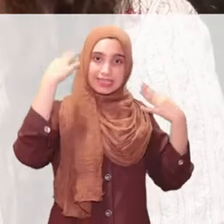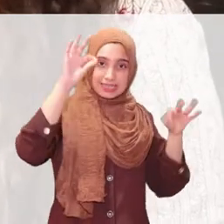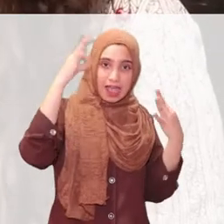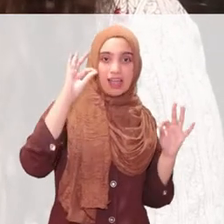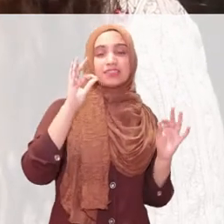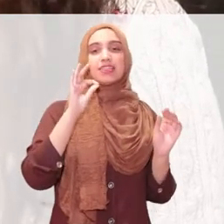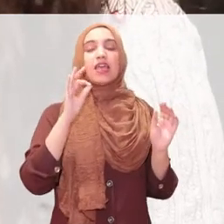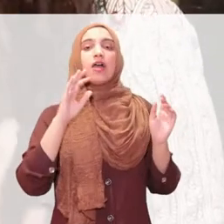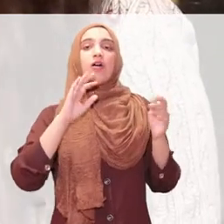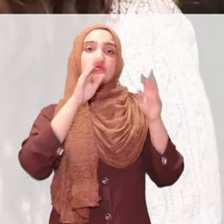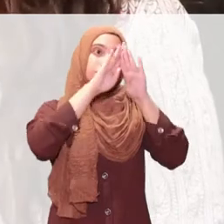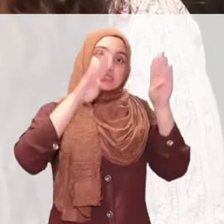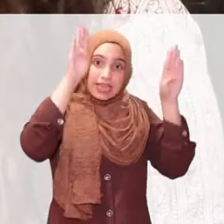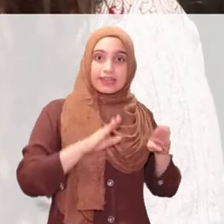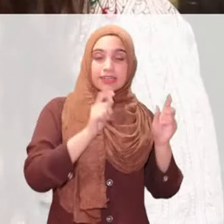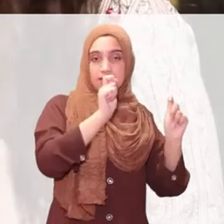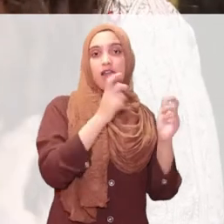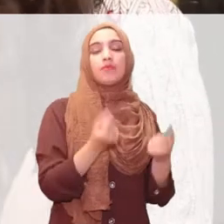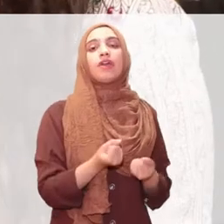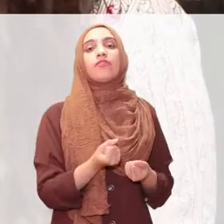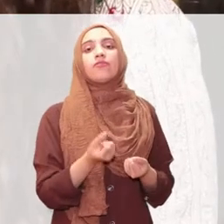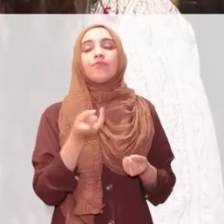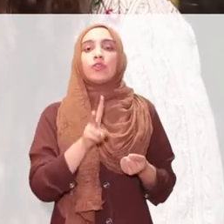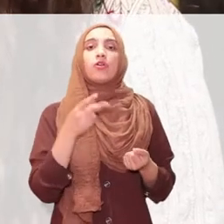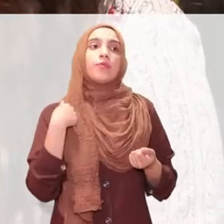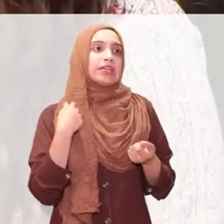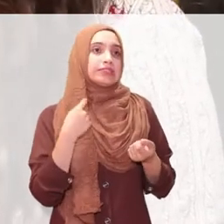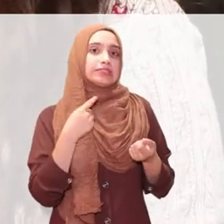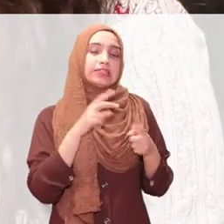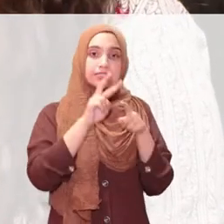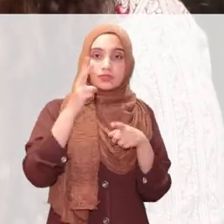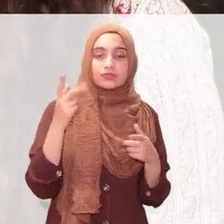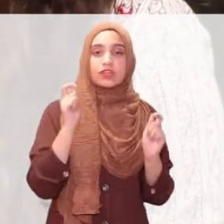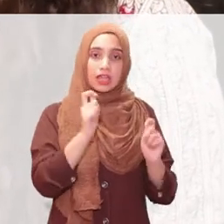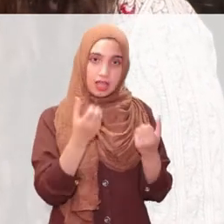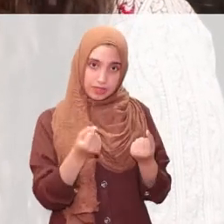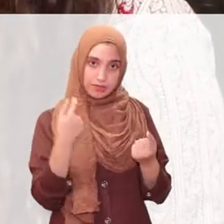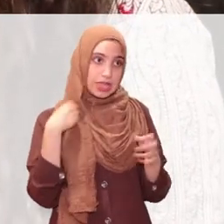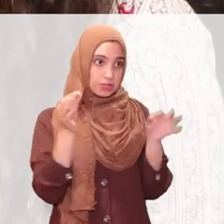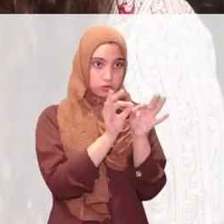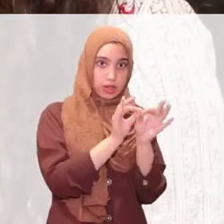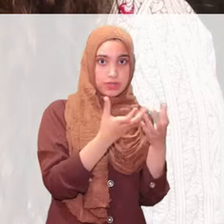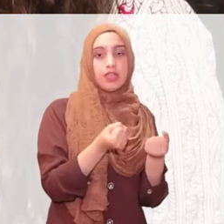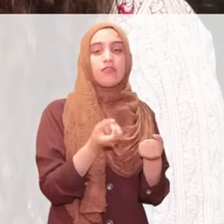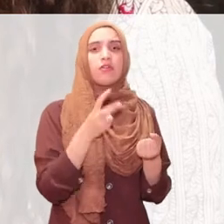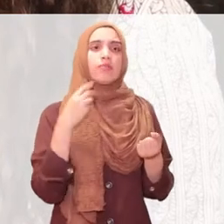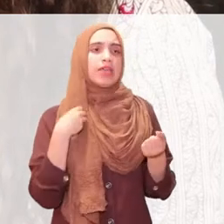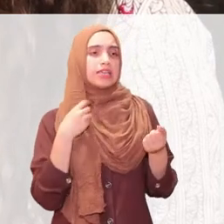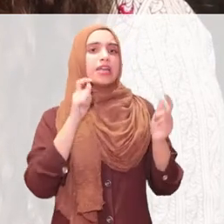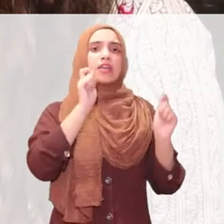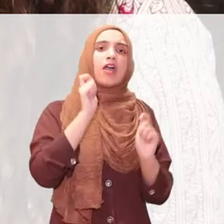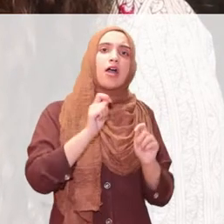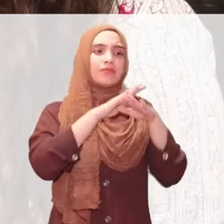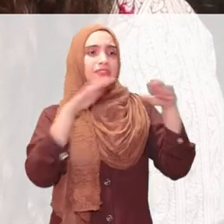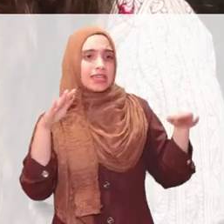ट्राईंग टो बे डिफरेंट फॉर डिफरेंट डिफरेंट कैरक्टर्स ए